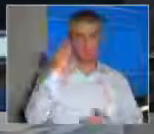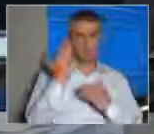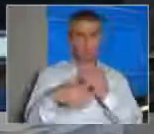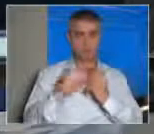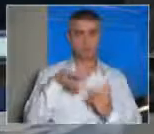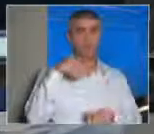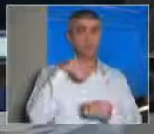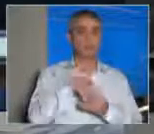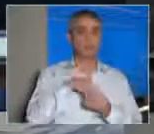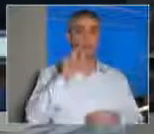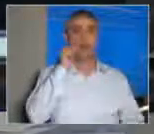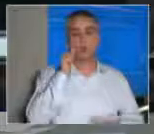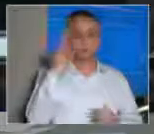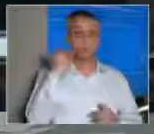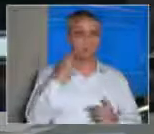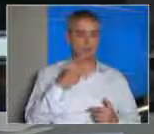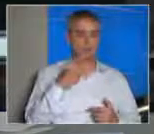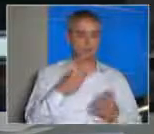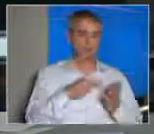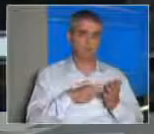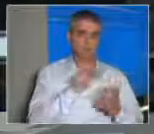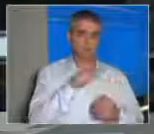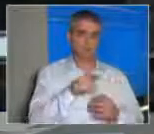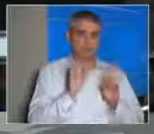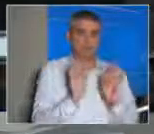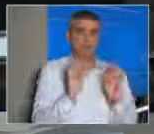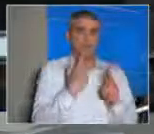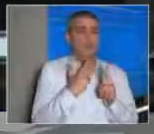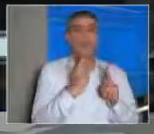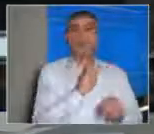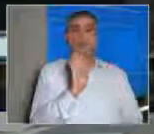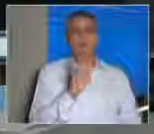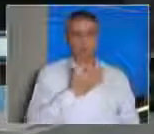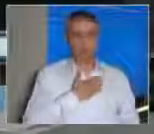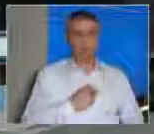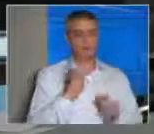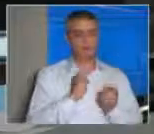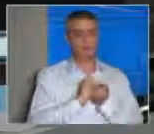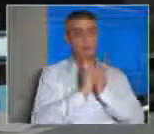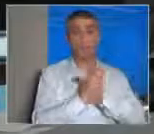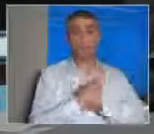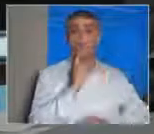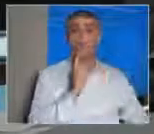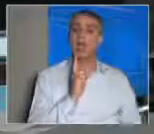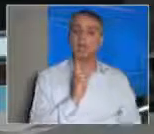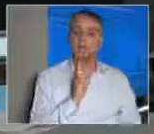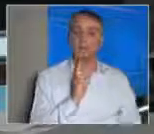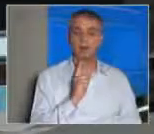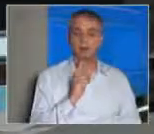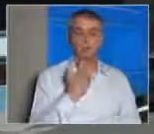שהצביע כחול לבן היה מונע מהעניין הזה של באמת רק לא ביבי, כי הוא רצה אלטרנטיבה, אבל